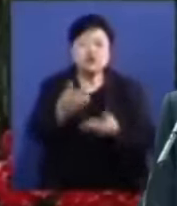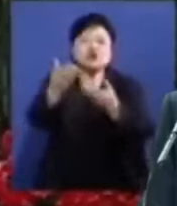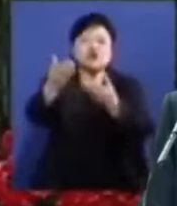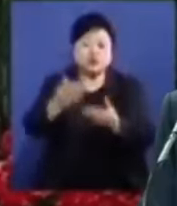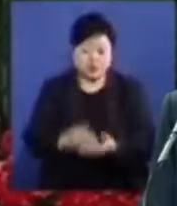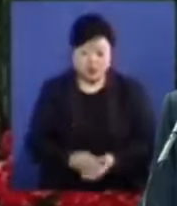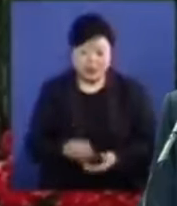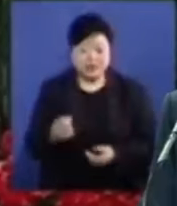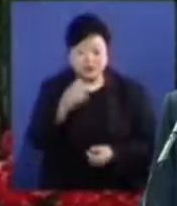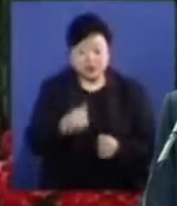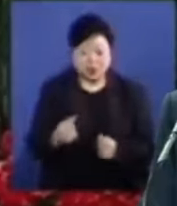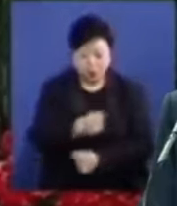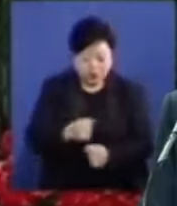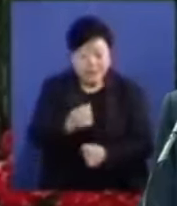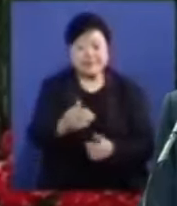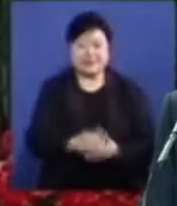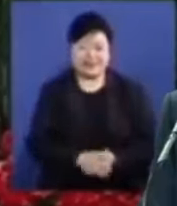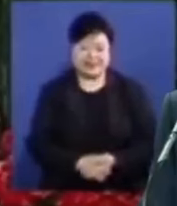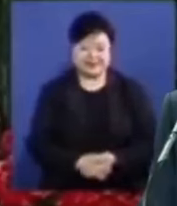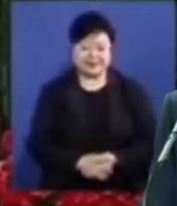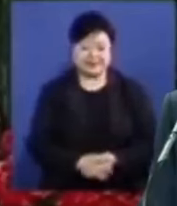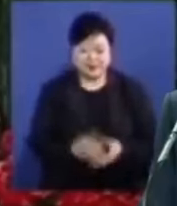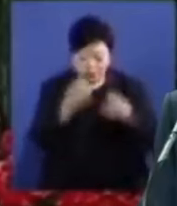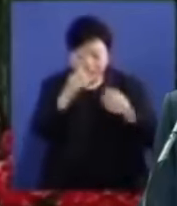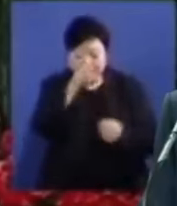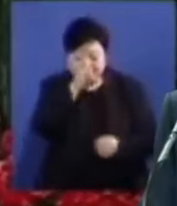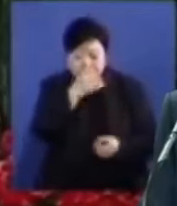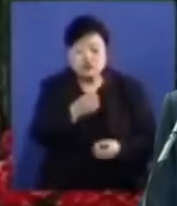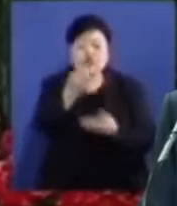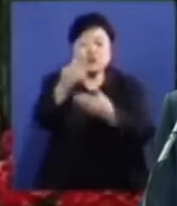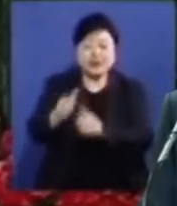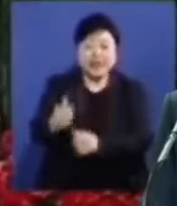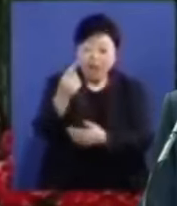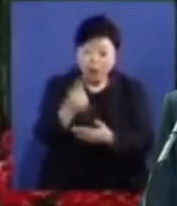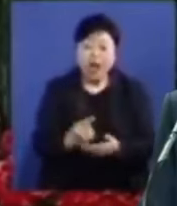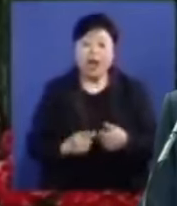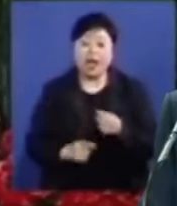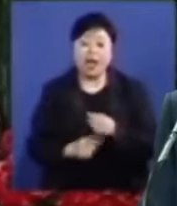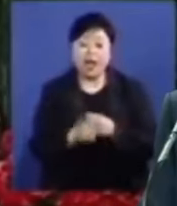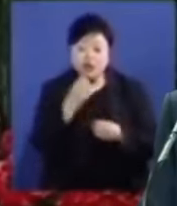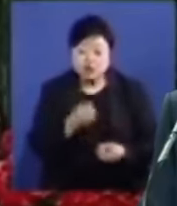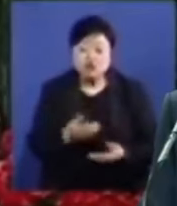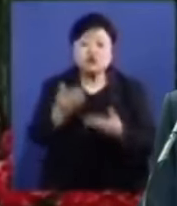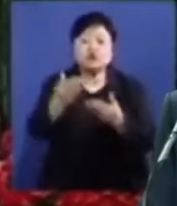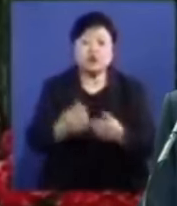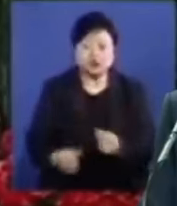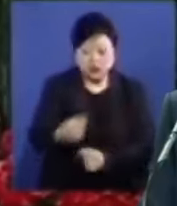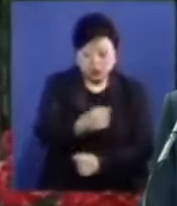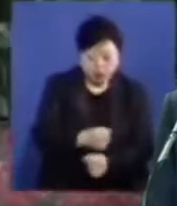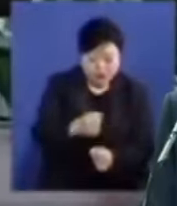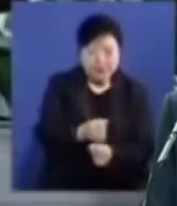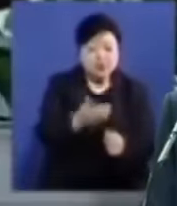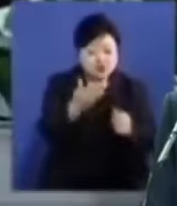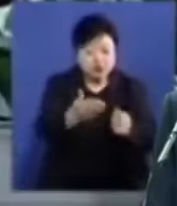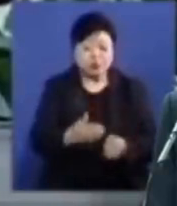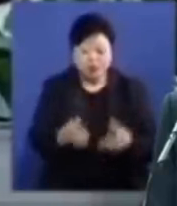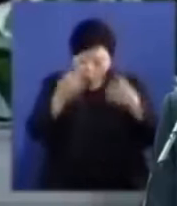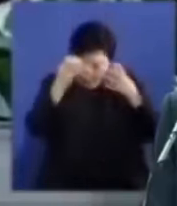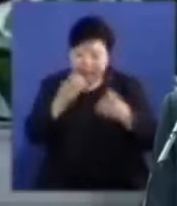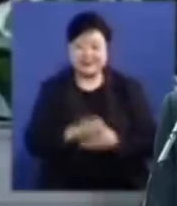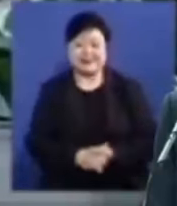싸고 있는 보자기입니다. 고난이 있어야 축복이 따라오는 이유는 축복을 싸서 오는 보자기가